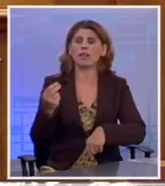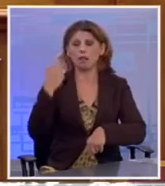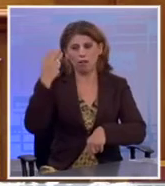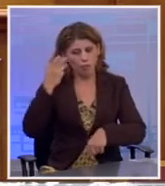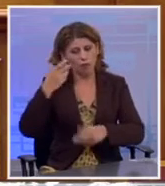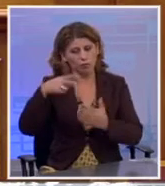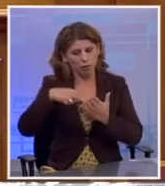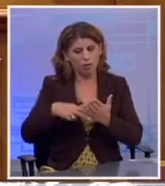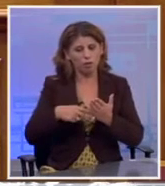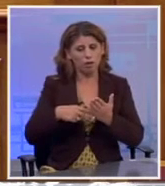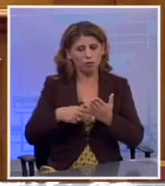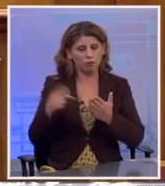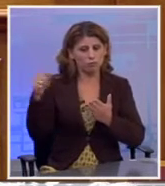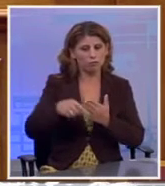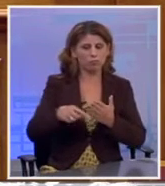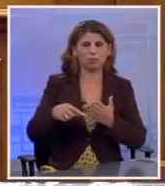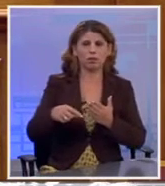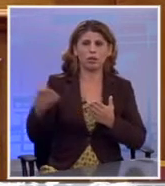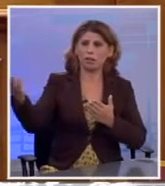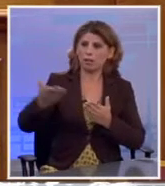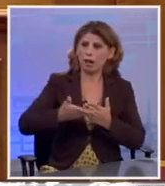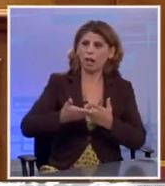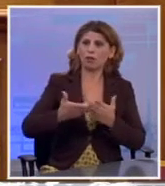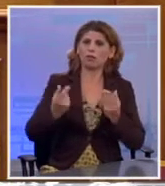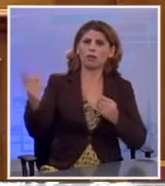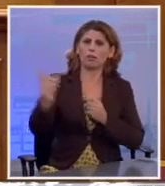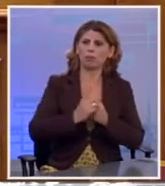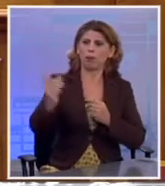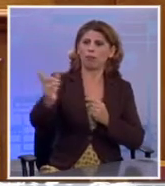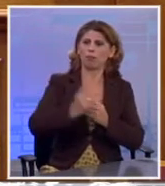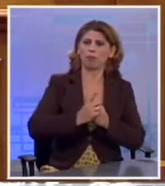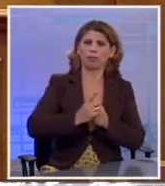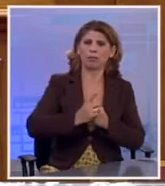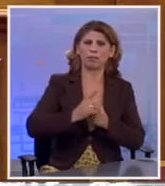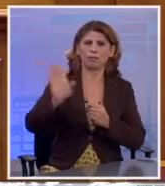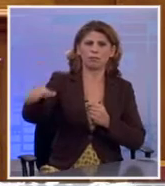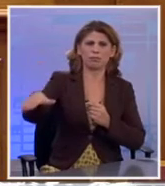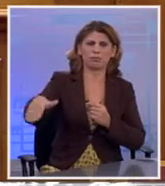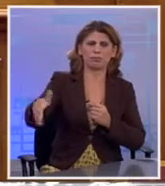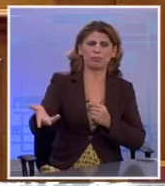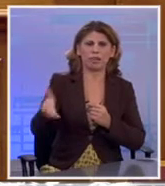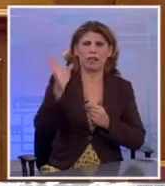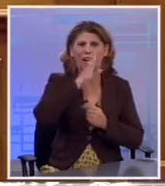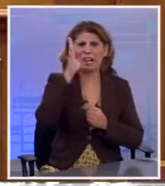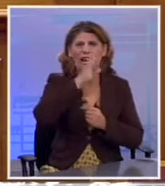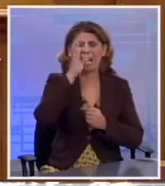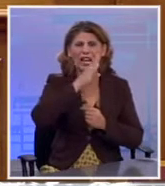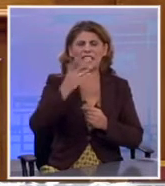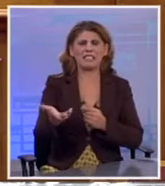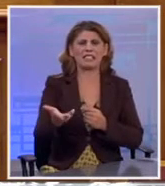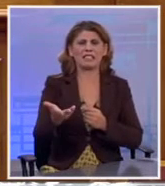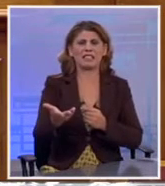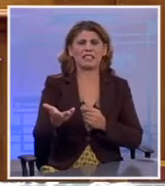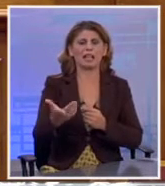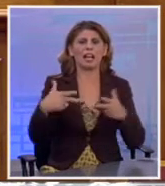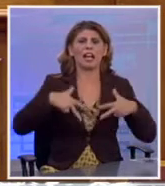μελετούν και να προσέρχονται οι διάφοροι και να εξευτελίζουν το κράτος με αυτά που διηγούνται. Αυτό είναι το